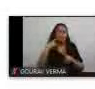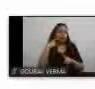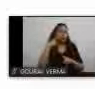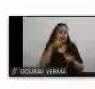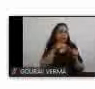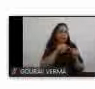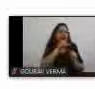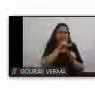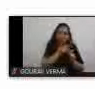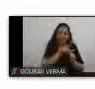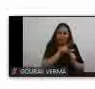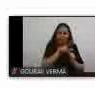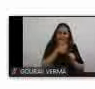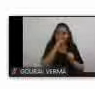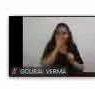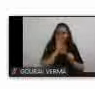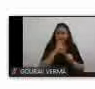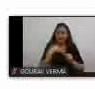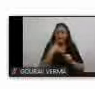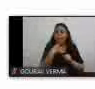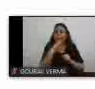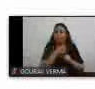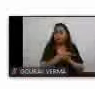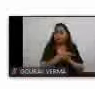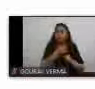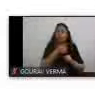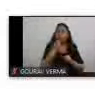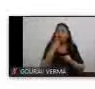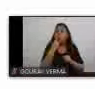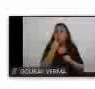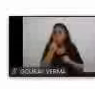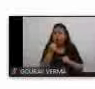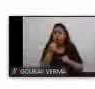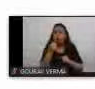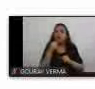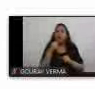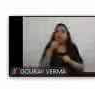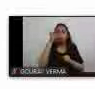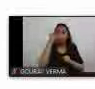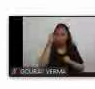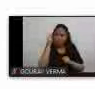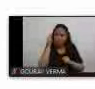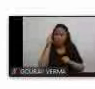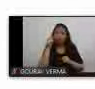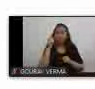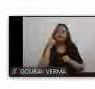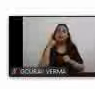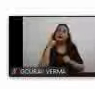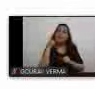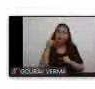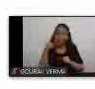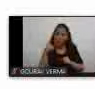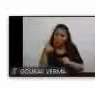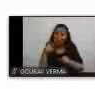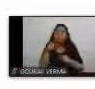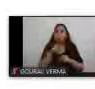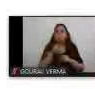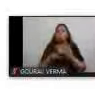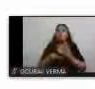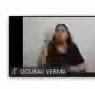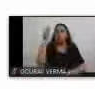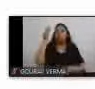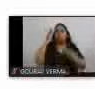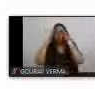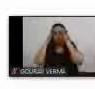अफेक्ट होता है, कॉर्टेक्स में, ऐसे बच्चे रेड येलो ऑरेंज ऐसे वाले कलर्स में ज्यादा इंटरेस्ट दिखाते हैं। वेदर पहले